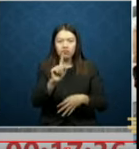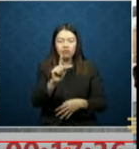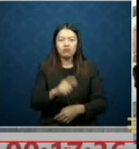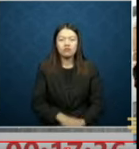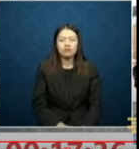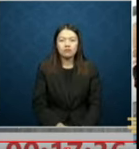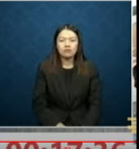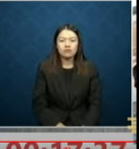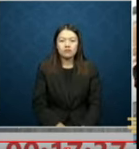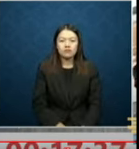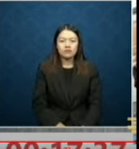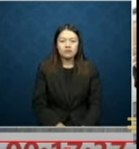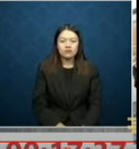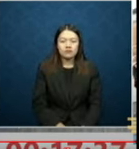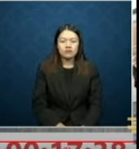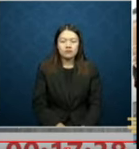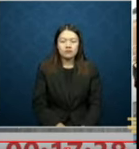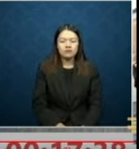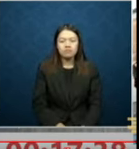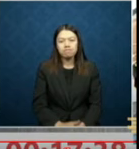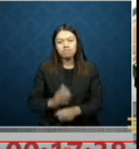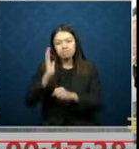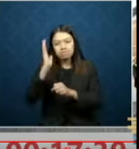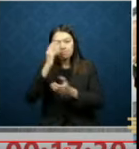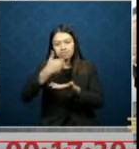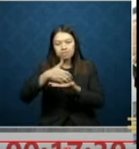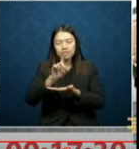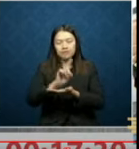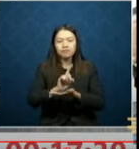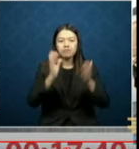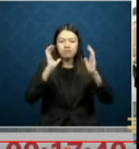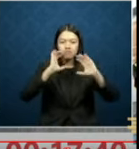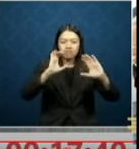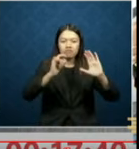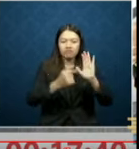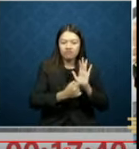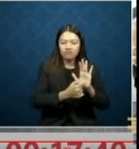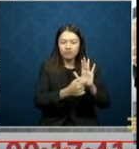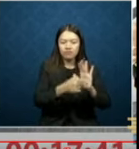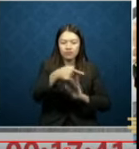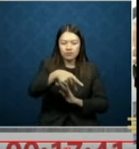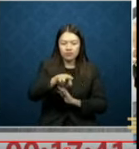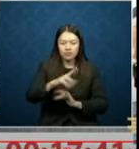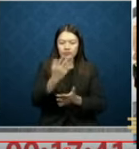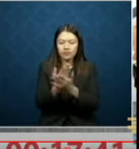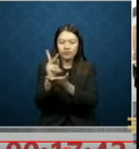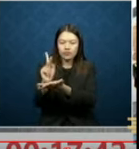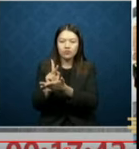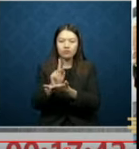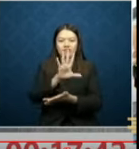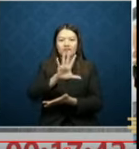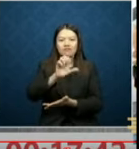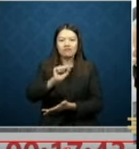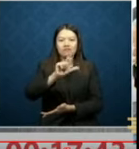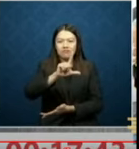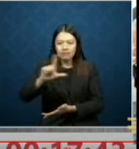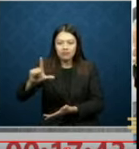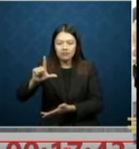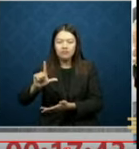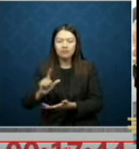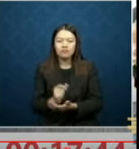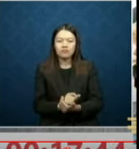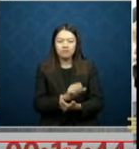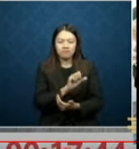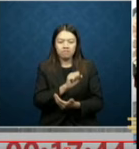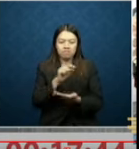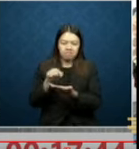ครับแถลงว่ารัฐบาลเตรียมเสนอร่างพ.ร.บ.กู้เงิน 500,000 ล้านบาทเข้าสู่การพิจารณาของสภาผู้แ